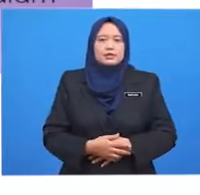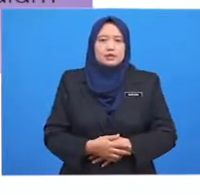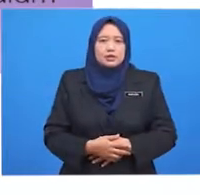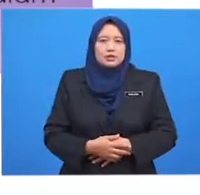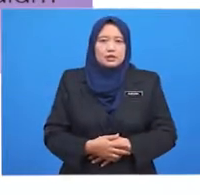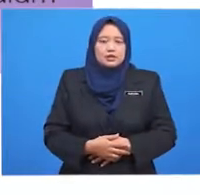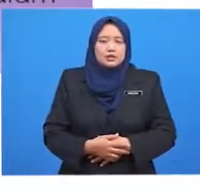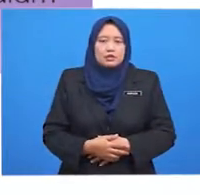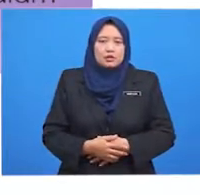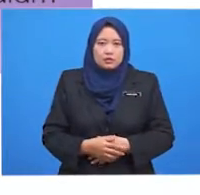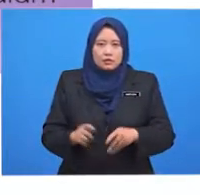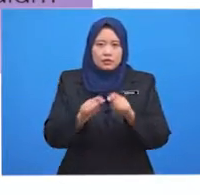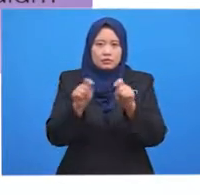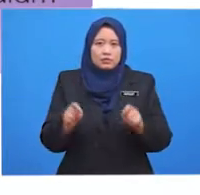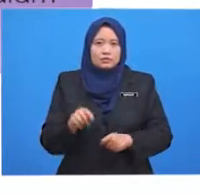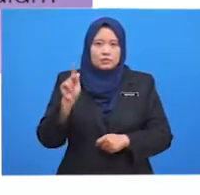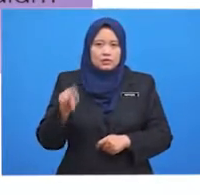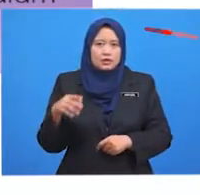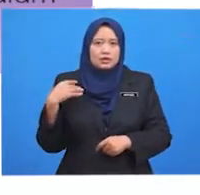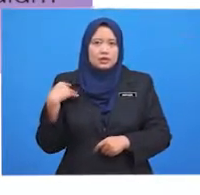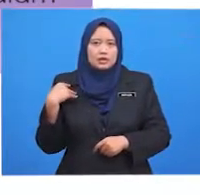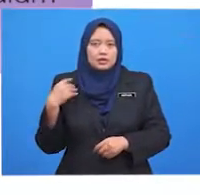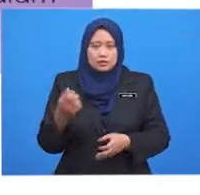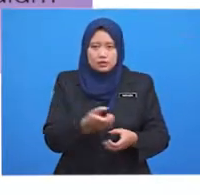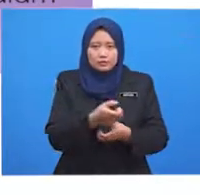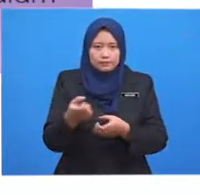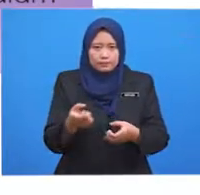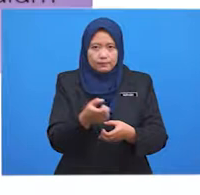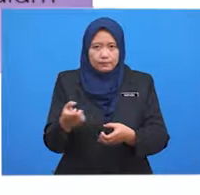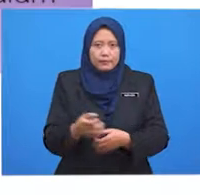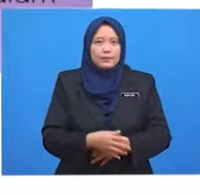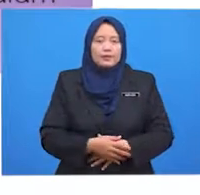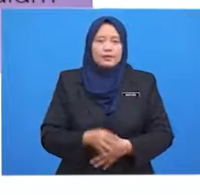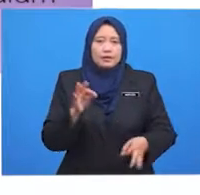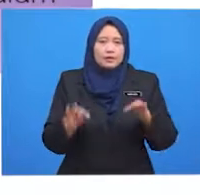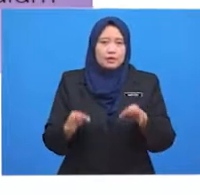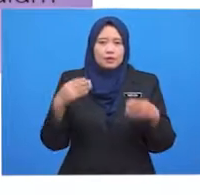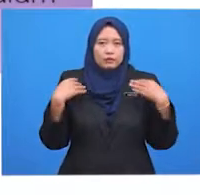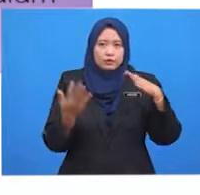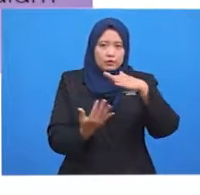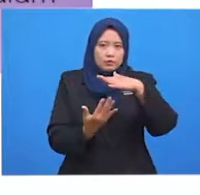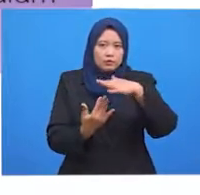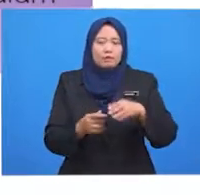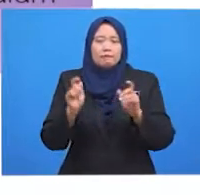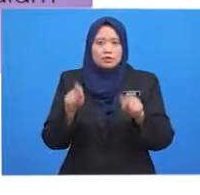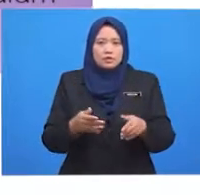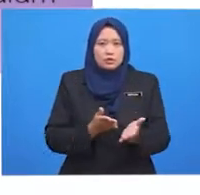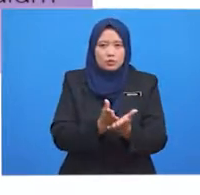hendaklah dilengkapkan dengan pemadam api. Jika berlaku kebakaran, hendaklah segera menelefon pihak